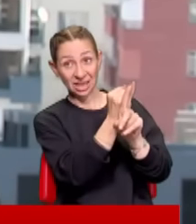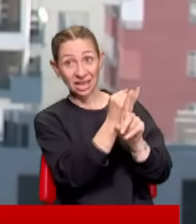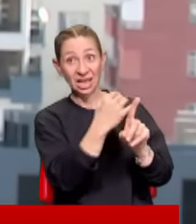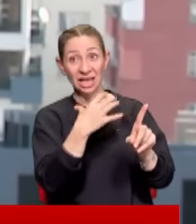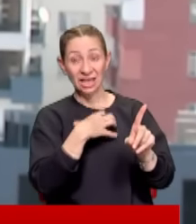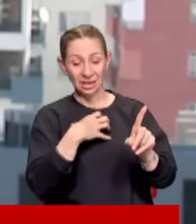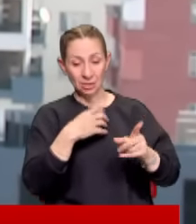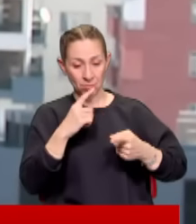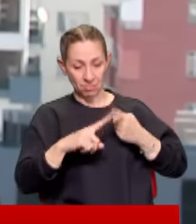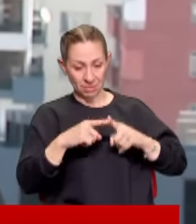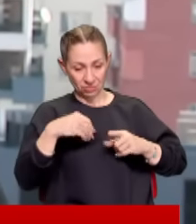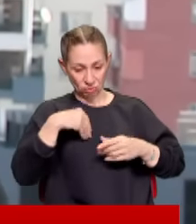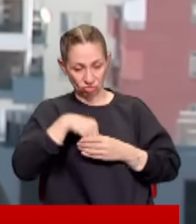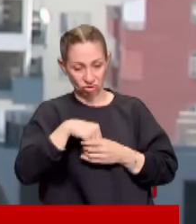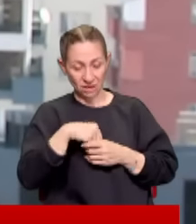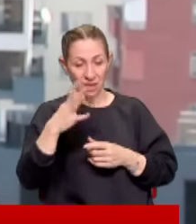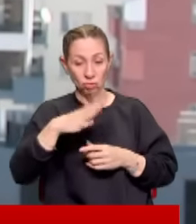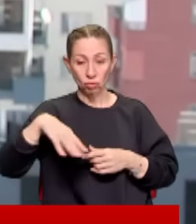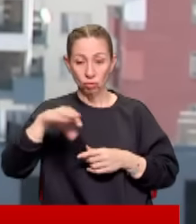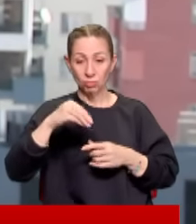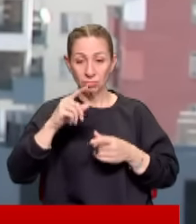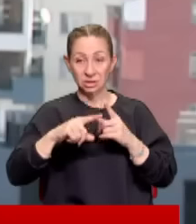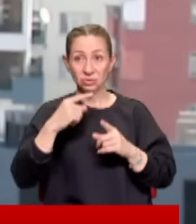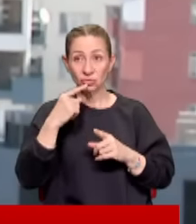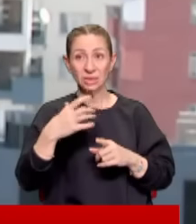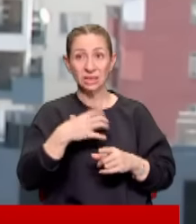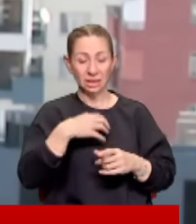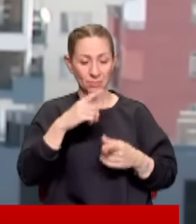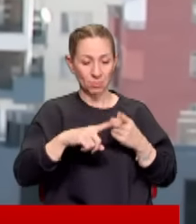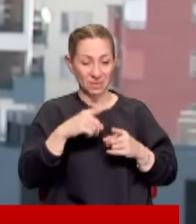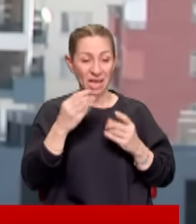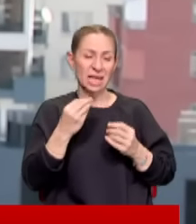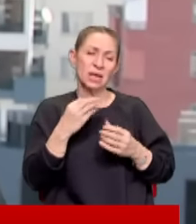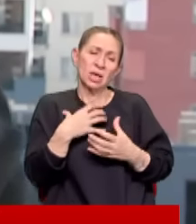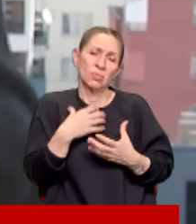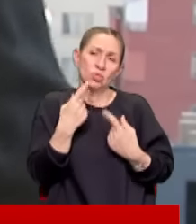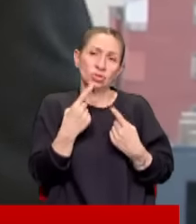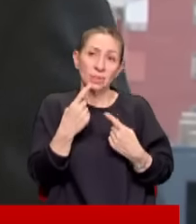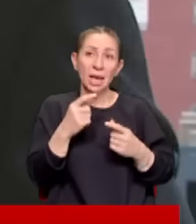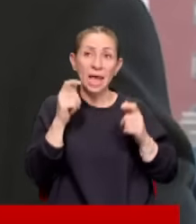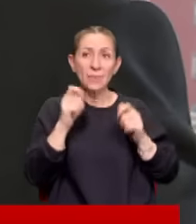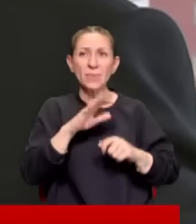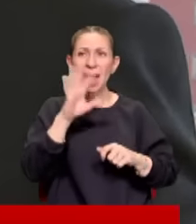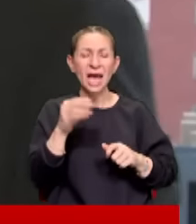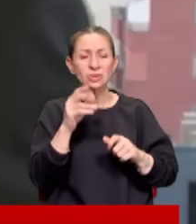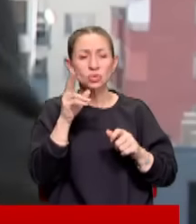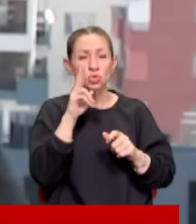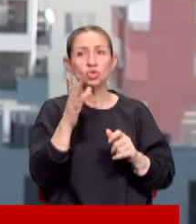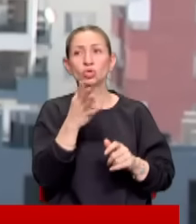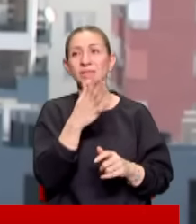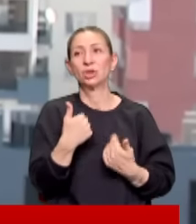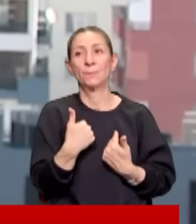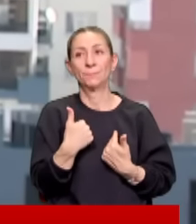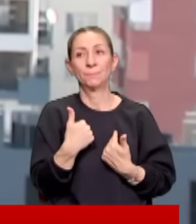kendi siyasi partimde veya tüm siyasi partiler için söylüyorum ama kendi partim adına konuşabilirim. Yaptığım her eylemin sonucunu